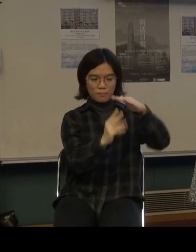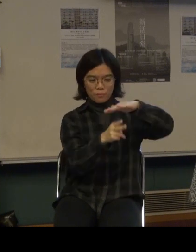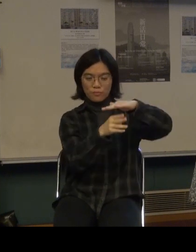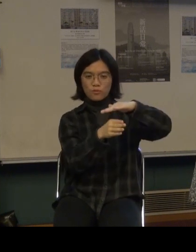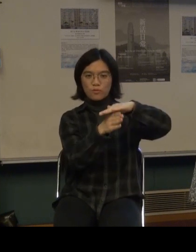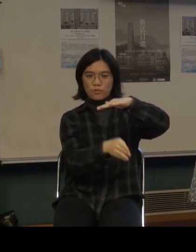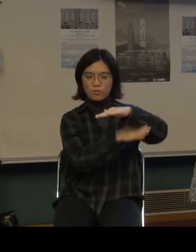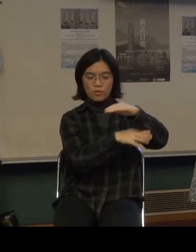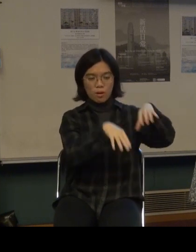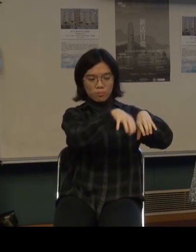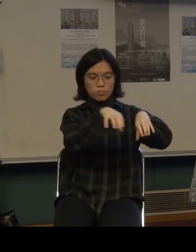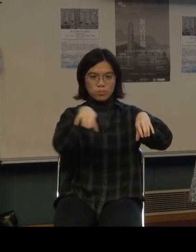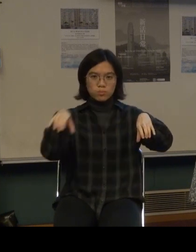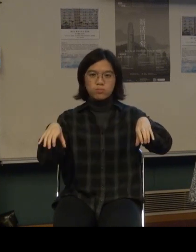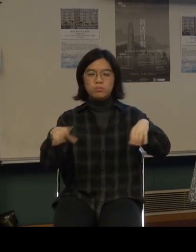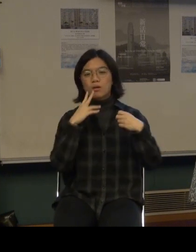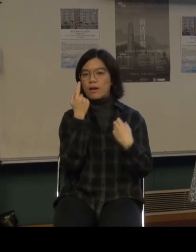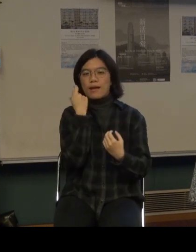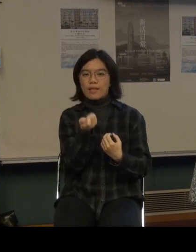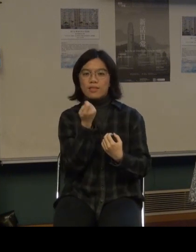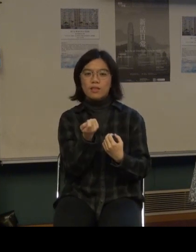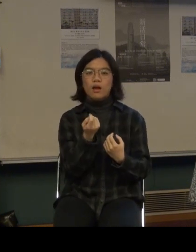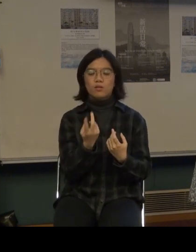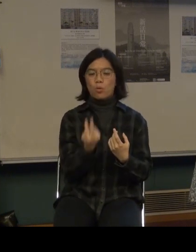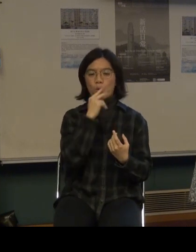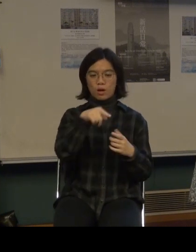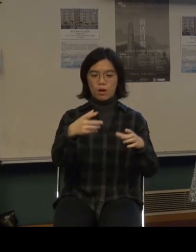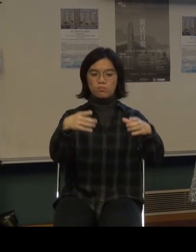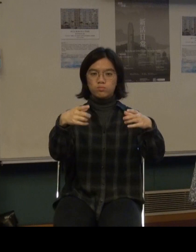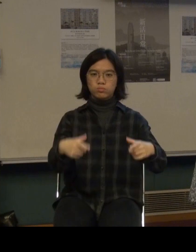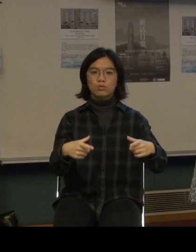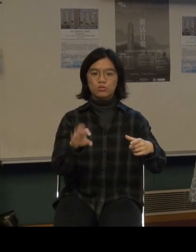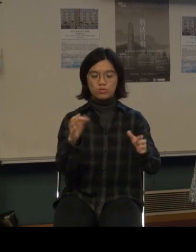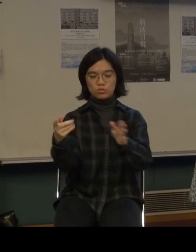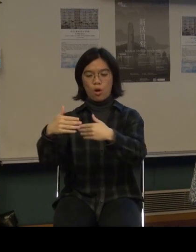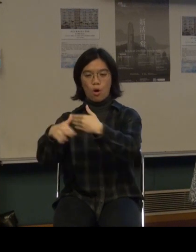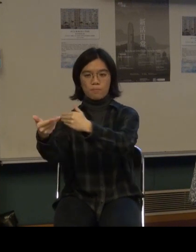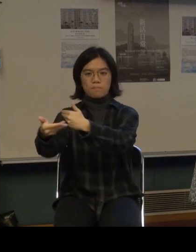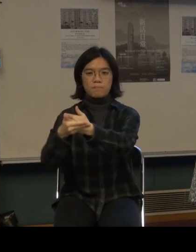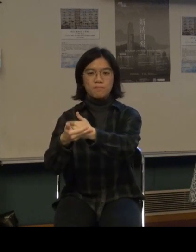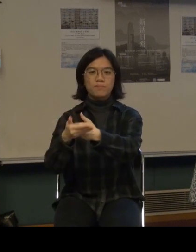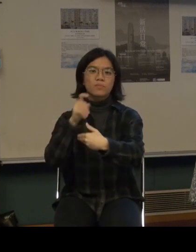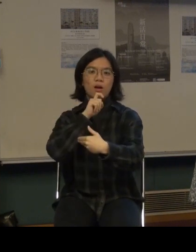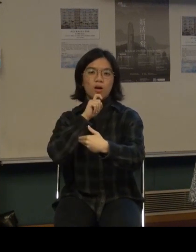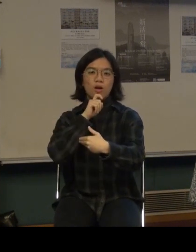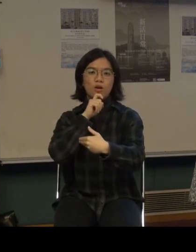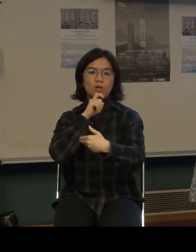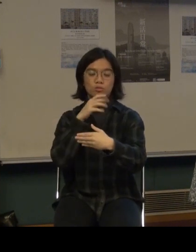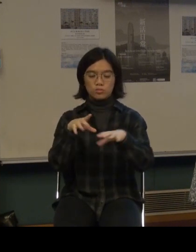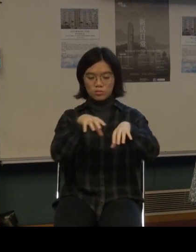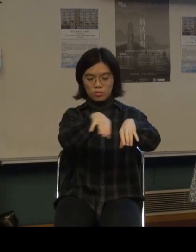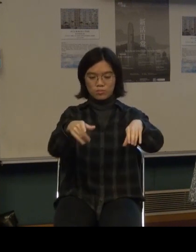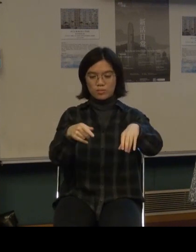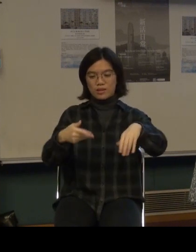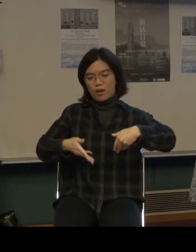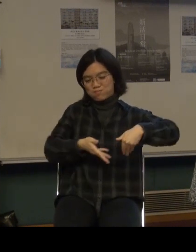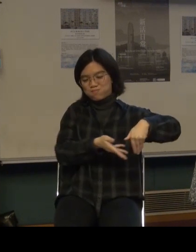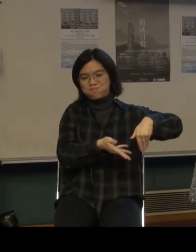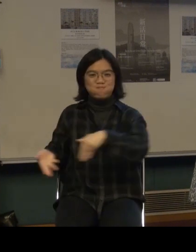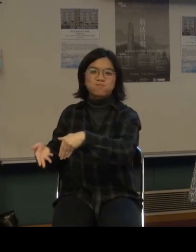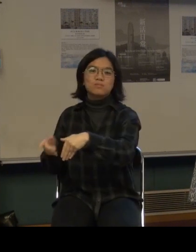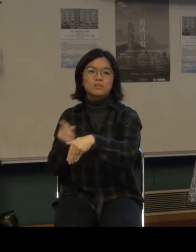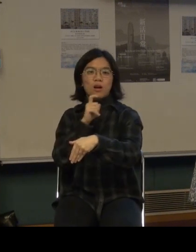位咧只係一個空格、一個空間同埋一個露台啦。而有一條大嘅走廊，喺走廊嘅另一邊咧，先